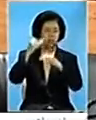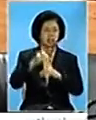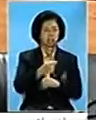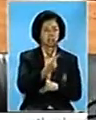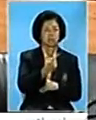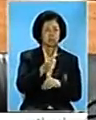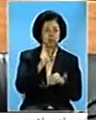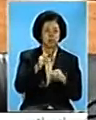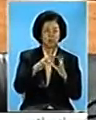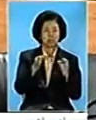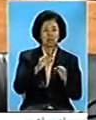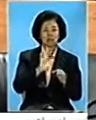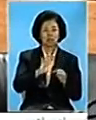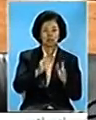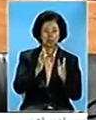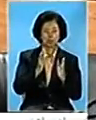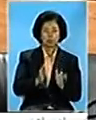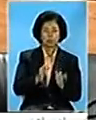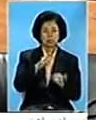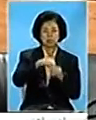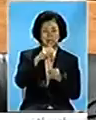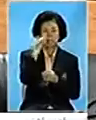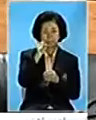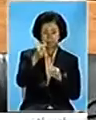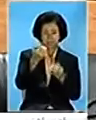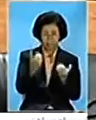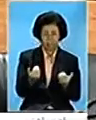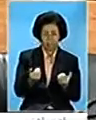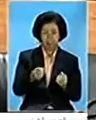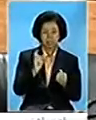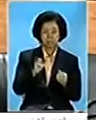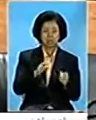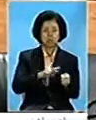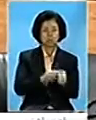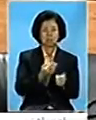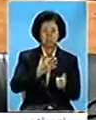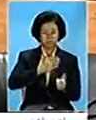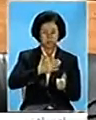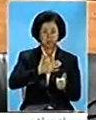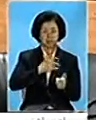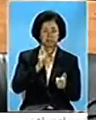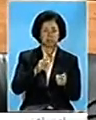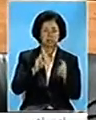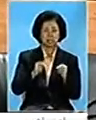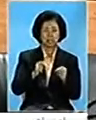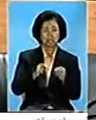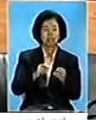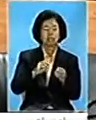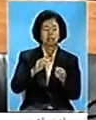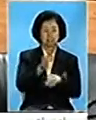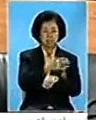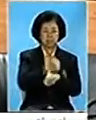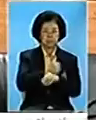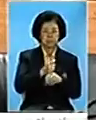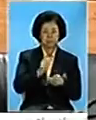แห่งนี้ที่ต้องเริ่มต้นจากตัวเองก่อนว่าต้องเป็นนักการเมืองที่ดีเป็นเรื่องของพี่น้องประชาชนทั้